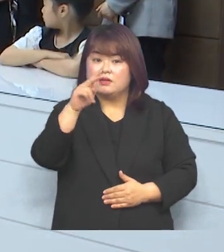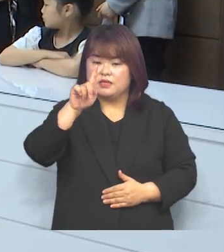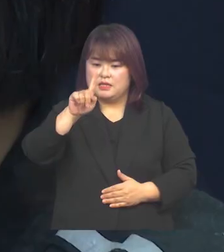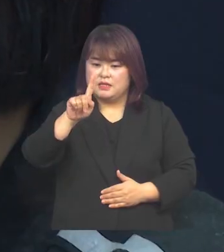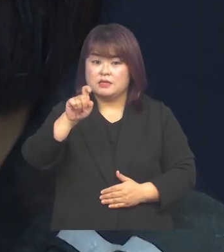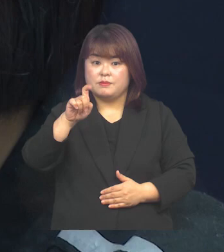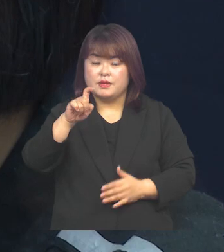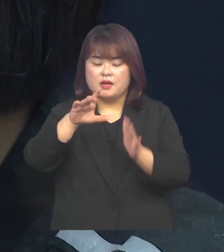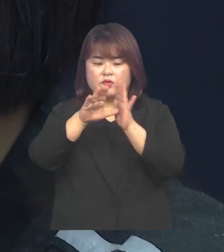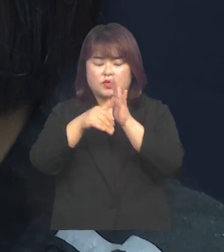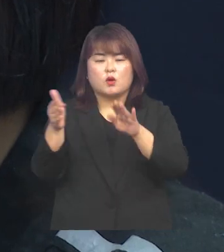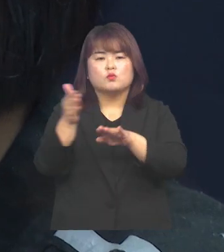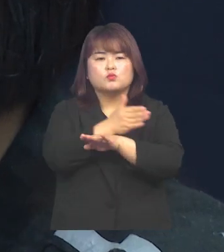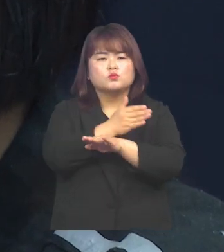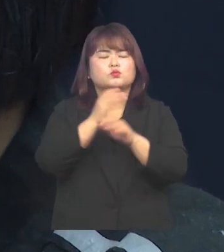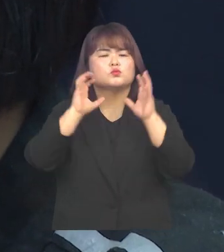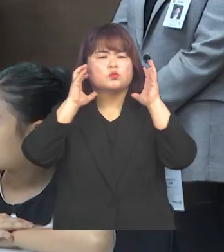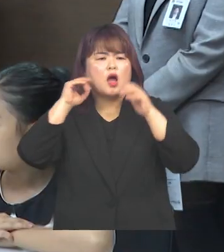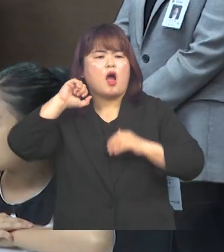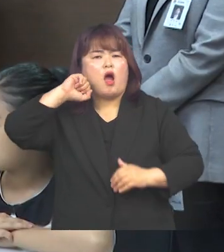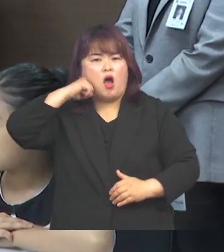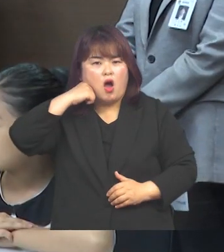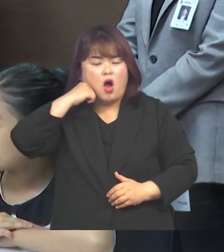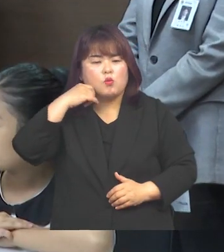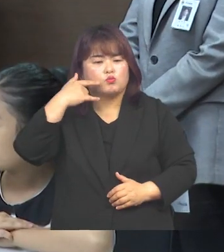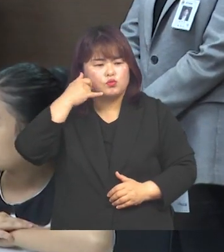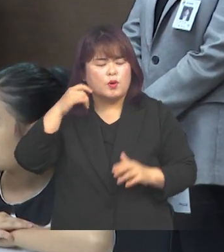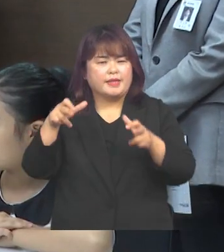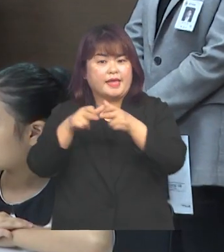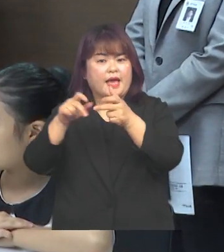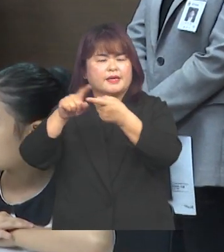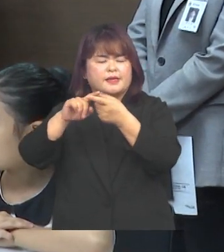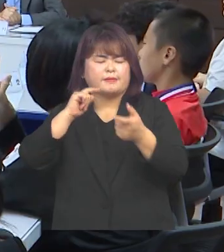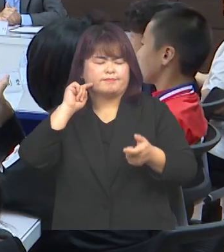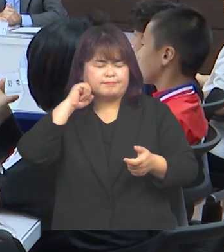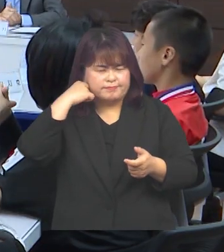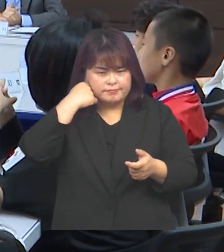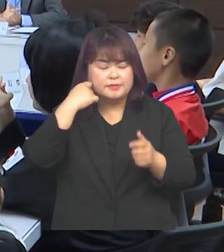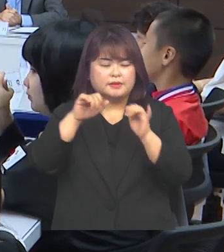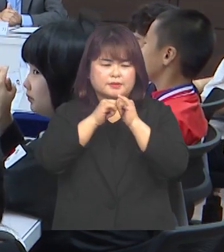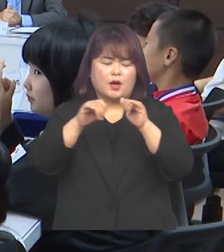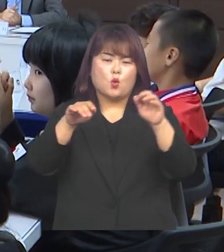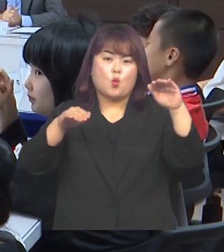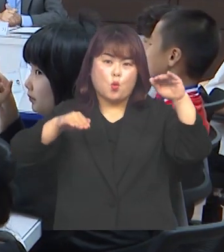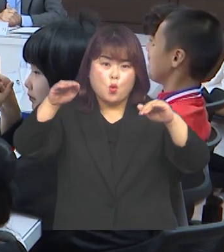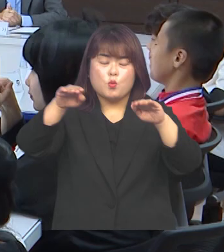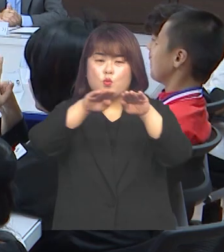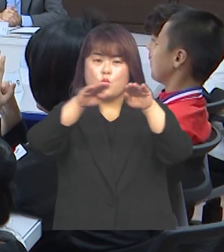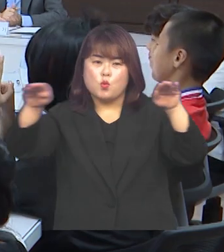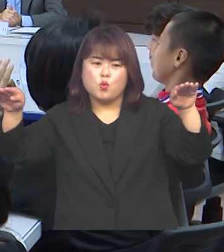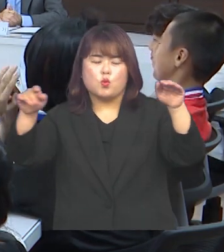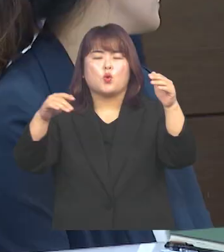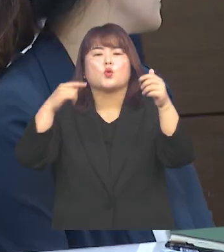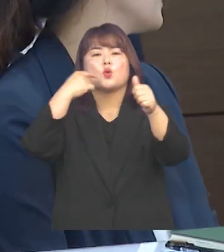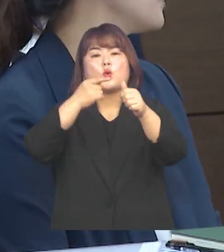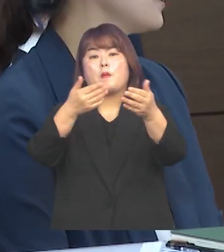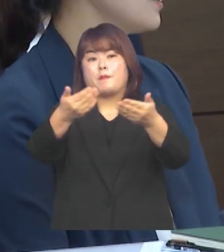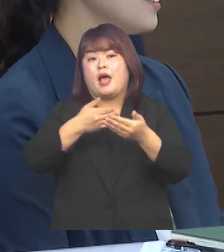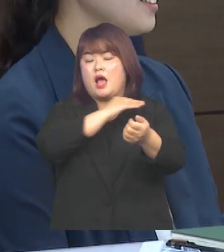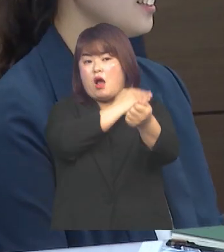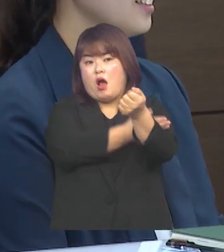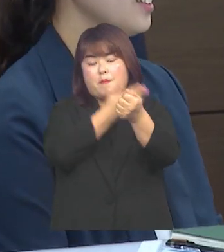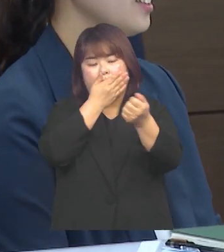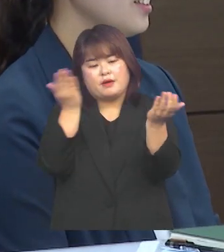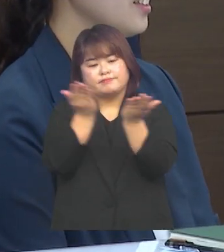2011년부터 드림스타트 사업을 진행해 저소득층, 학부모, 장애인 등 어려운 환경의 아이들이 공평한 교육 기회를 보장받을 수